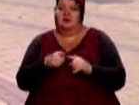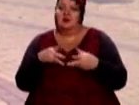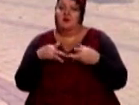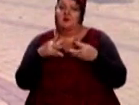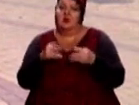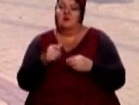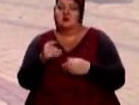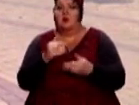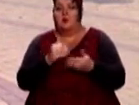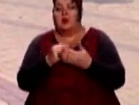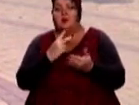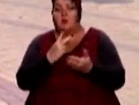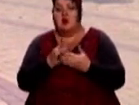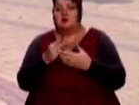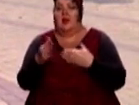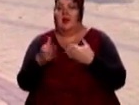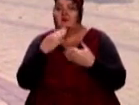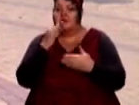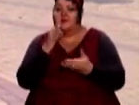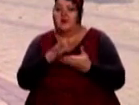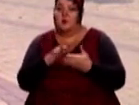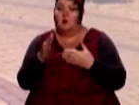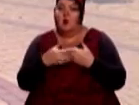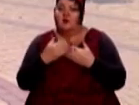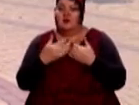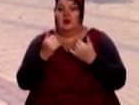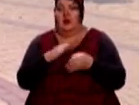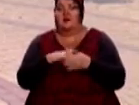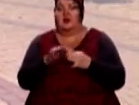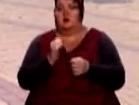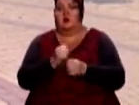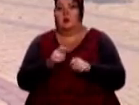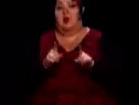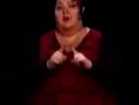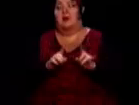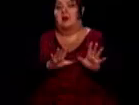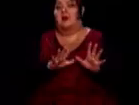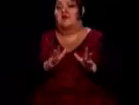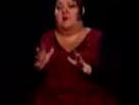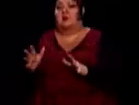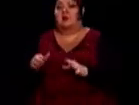чи передбачена відповідальність для виконавців робіт в таких випадках?